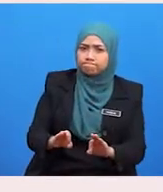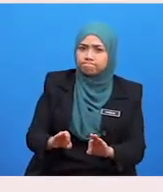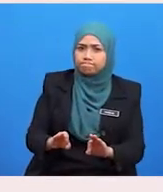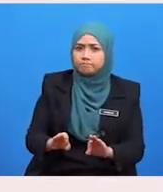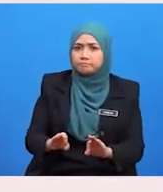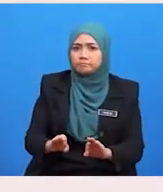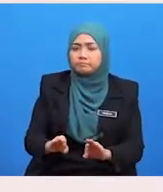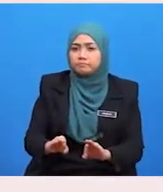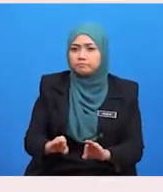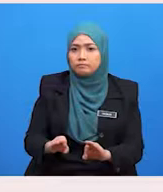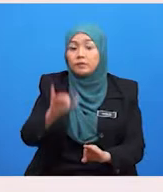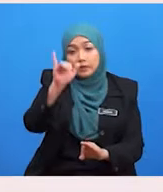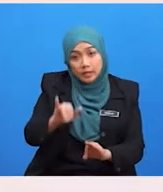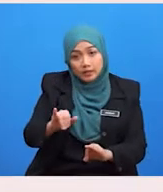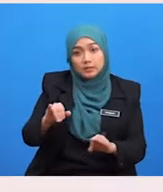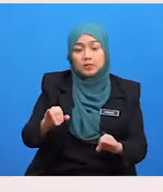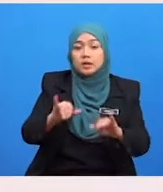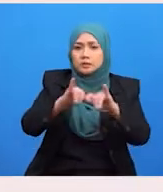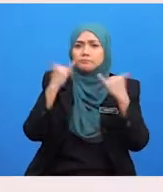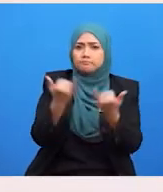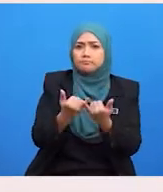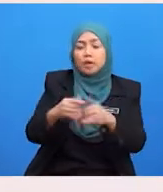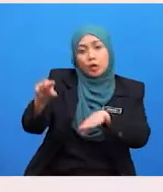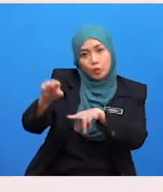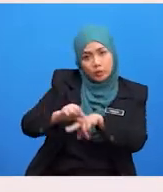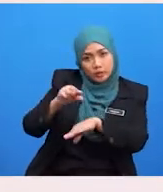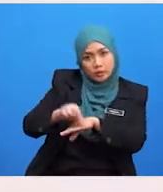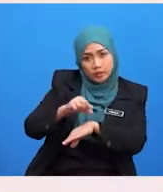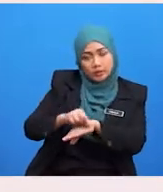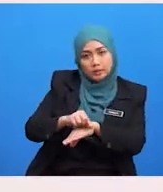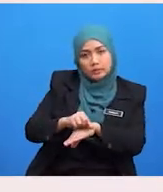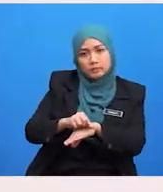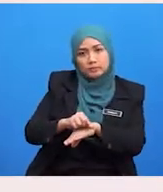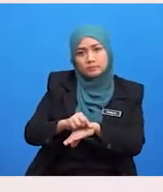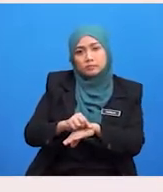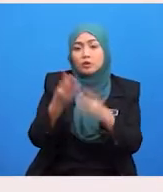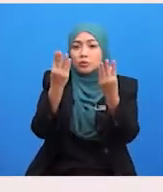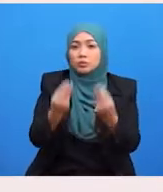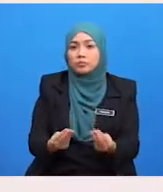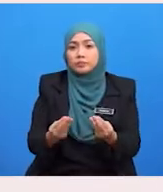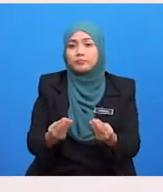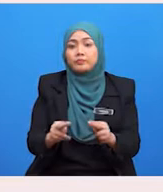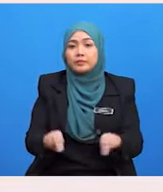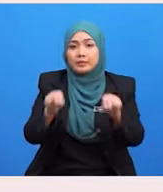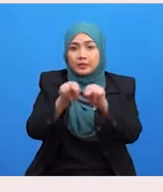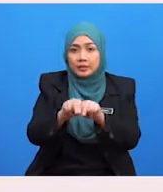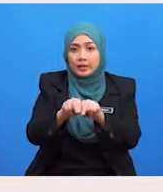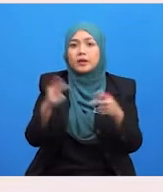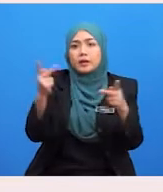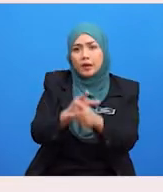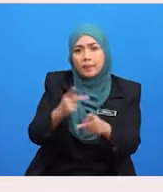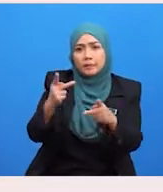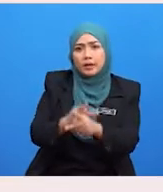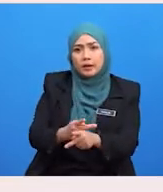aset yang digunapakai oleh syarikat Abukori Sendirian Berhad ialah susut nilai sama dengan peratus darab nilai buku aset